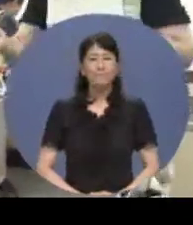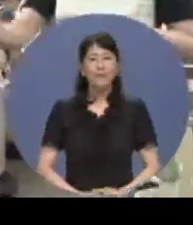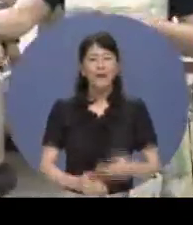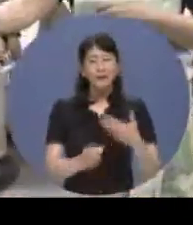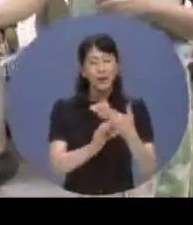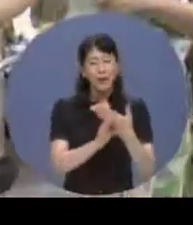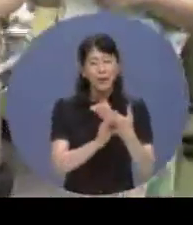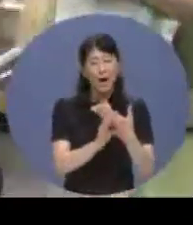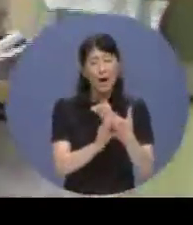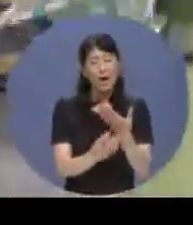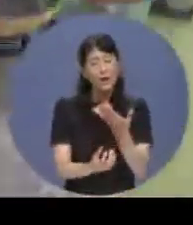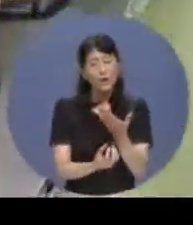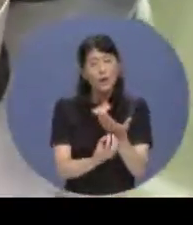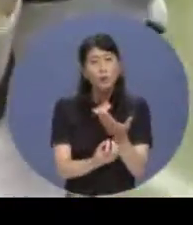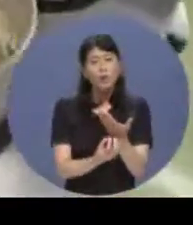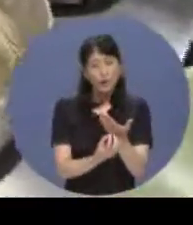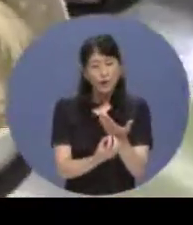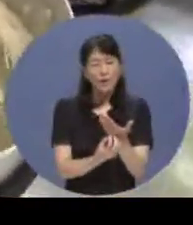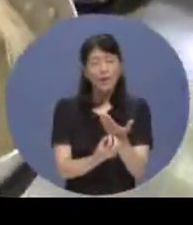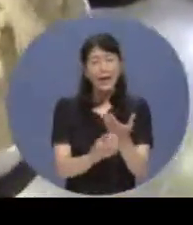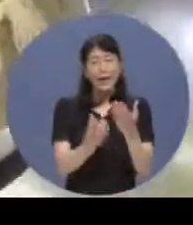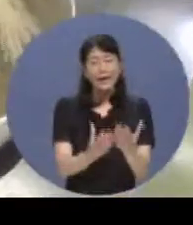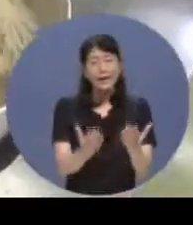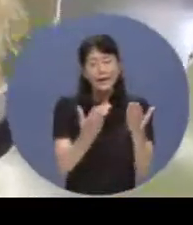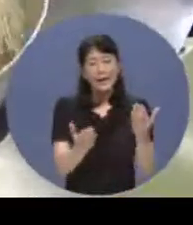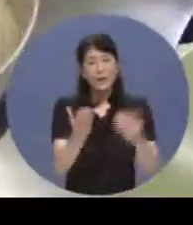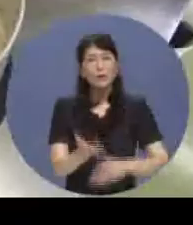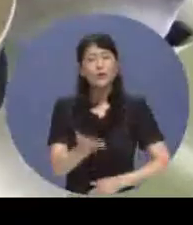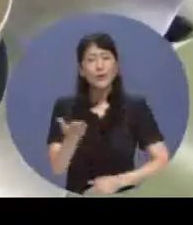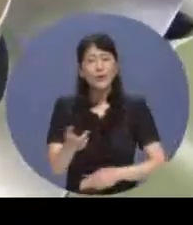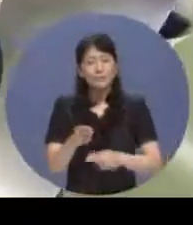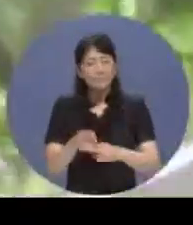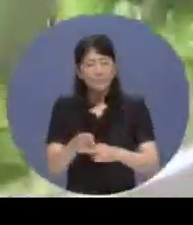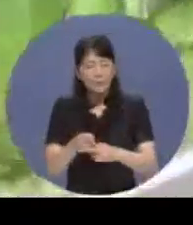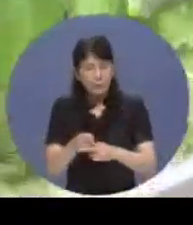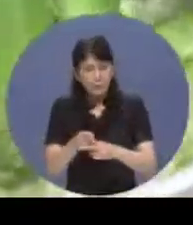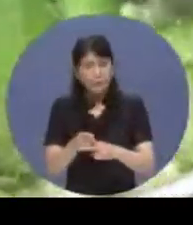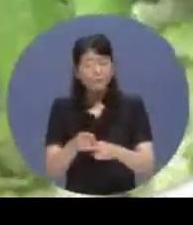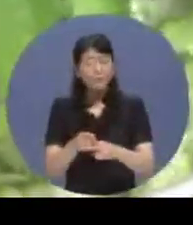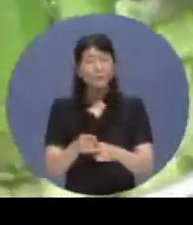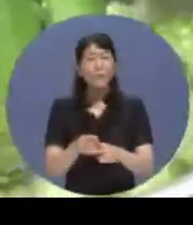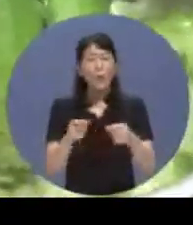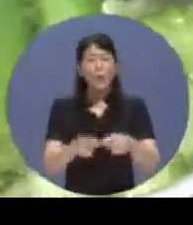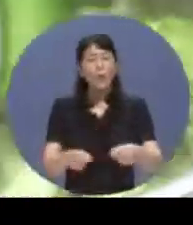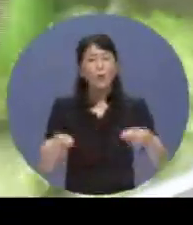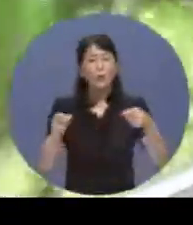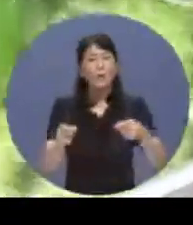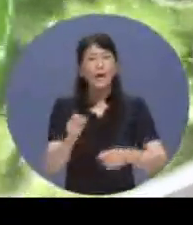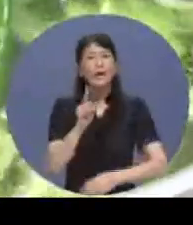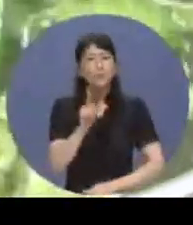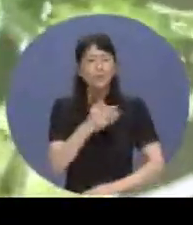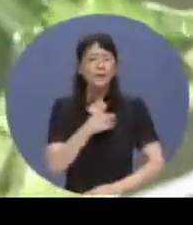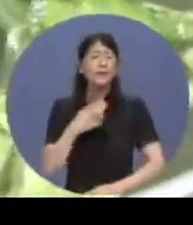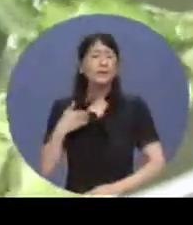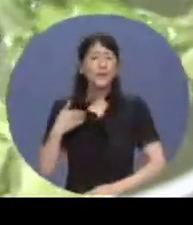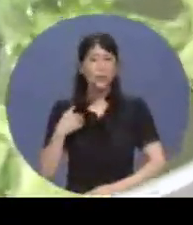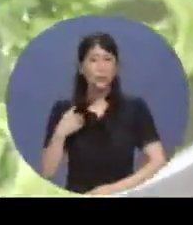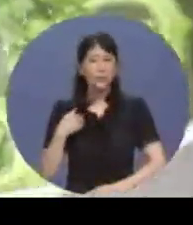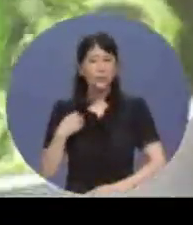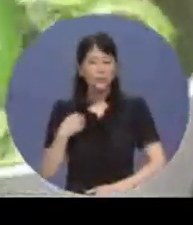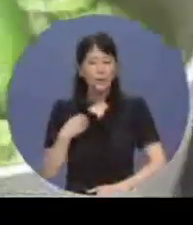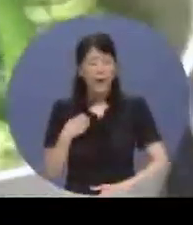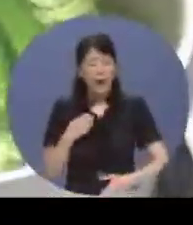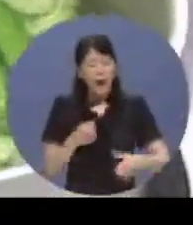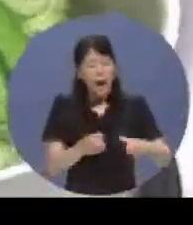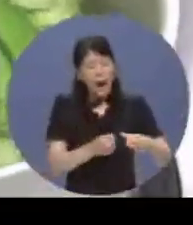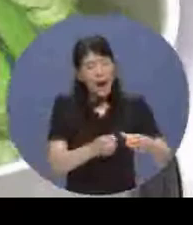例えば野菜、肉の順で茹でて、鍋一つのお湯を工夫して使うことで、洗い物の手間が